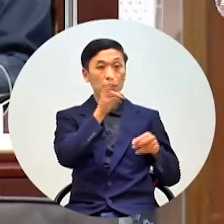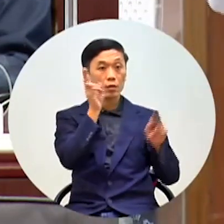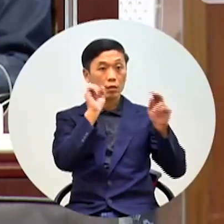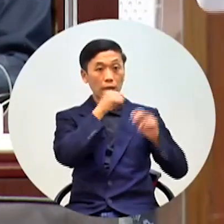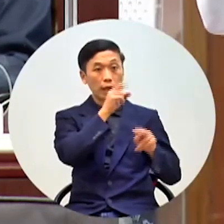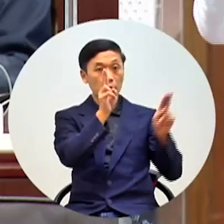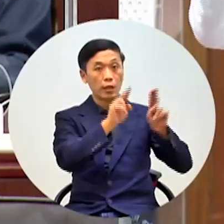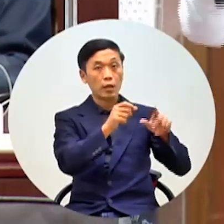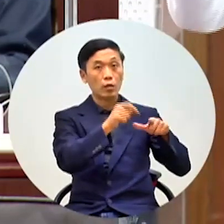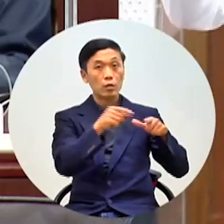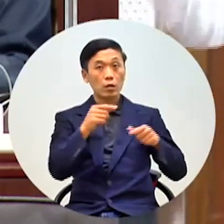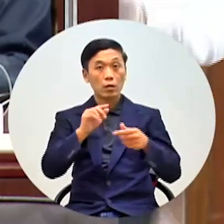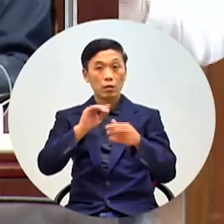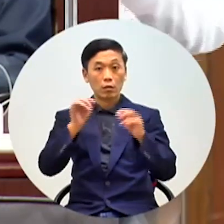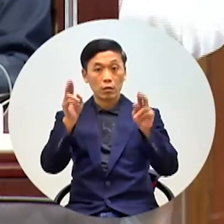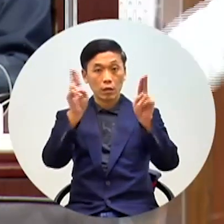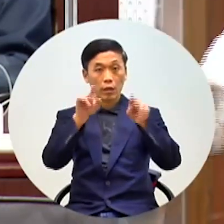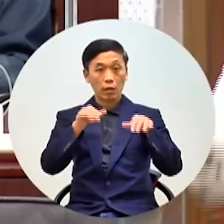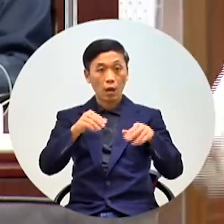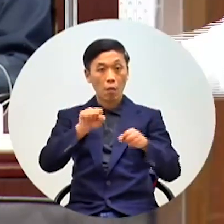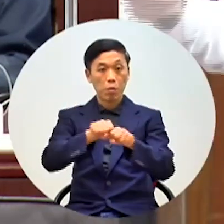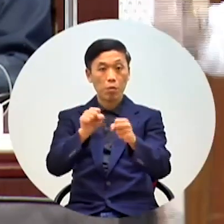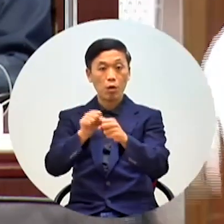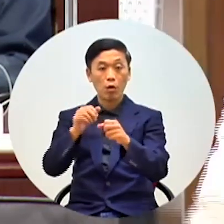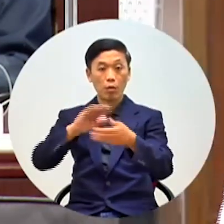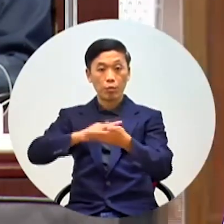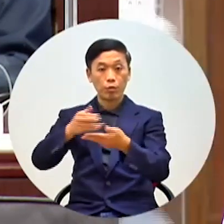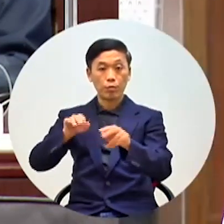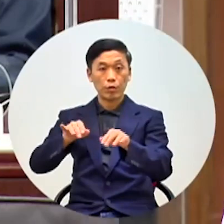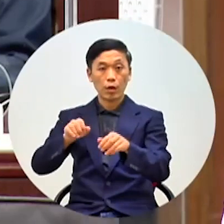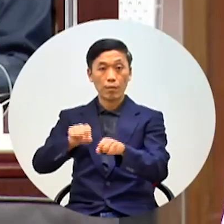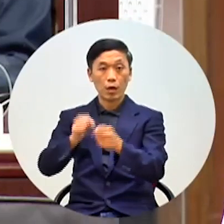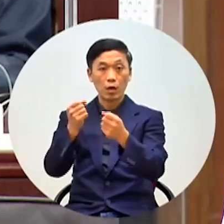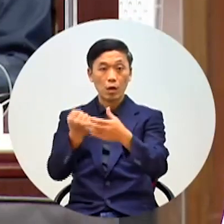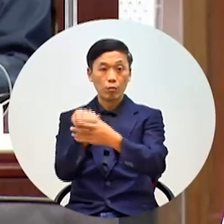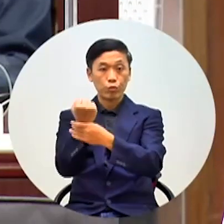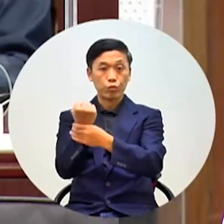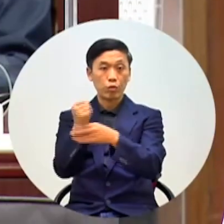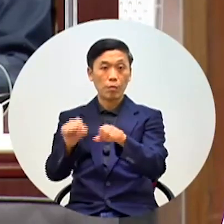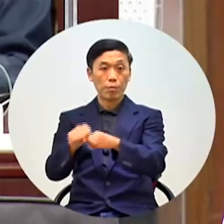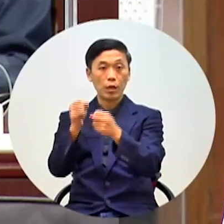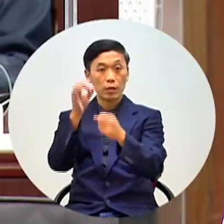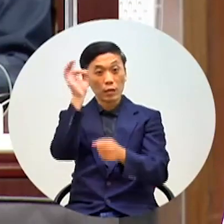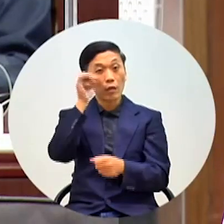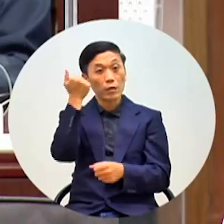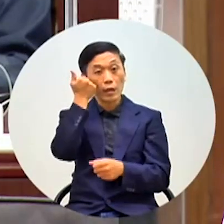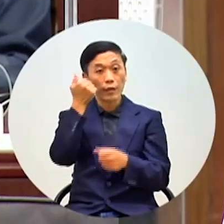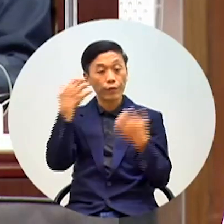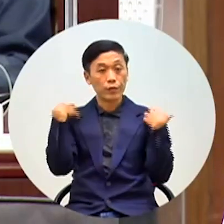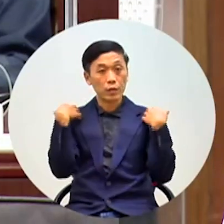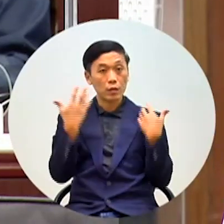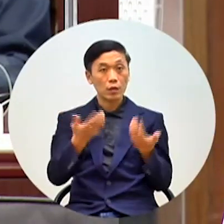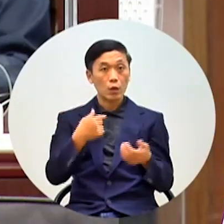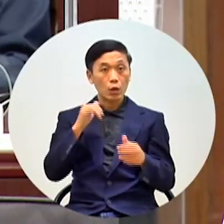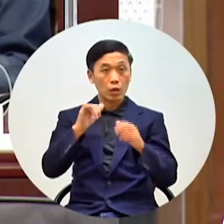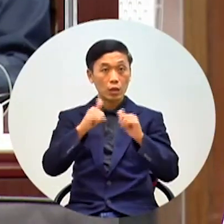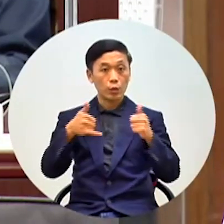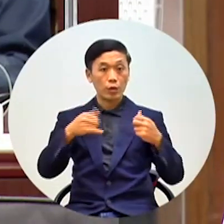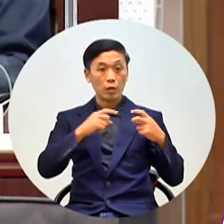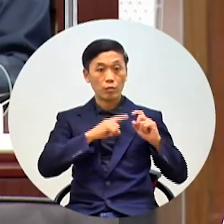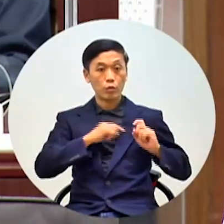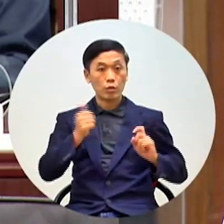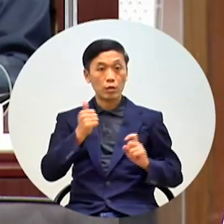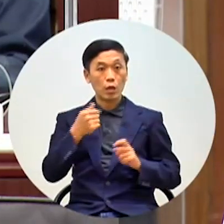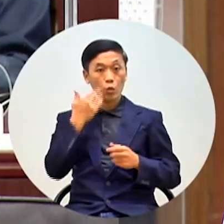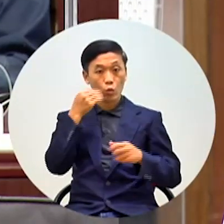派、笔电派要吹上，把这个莫打派要吹上嘛？ 宋月，假如有损害，哦，